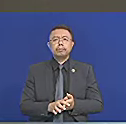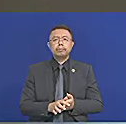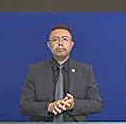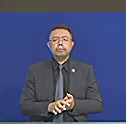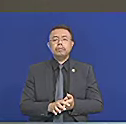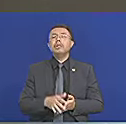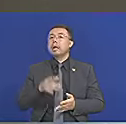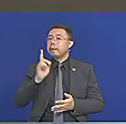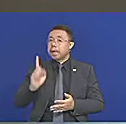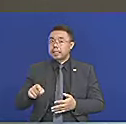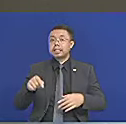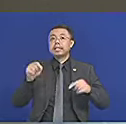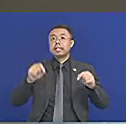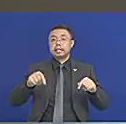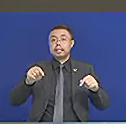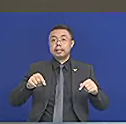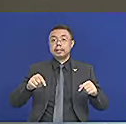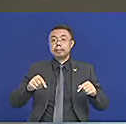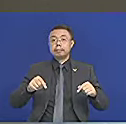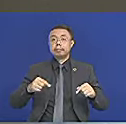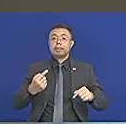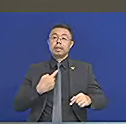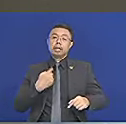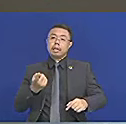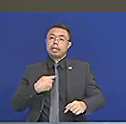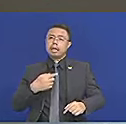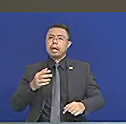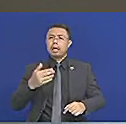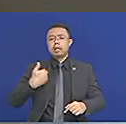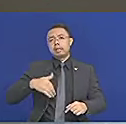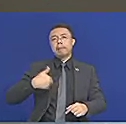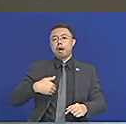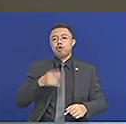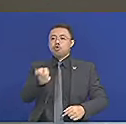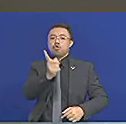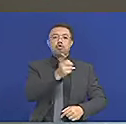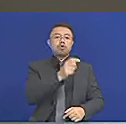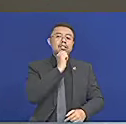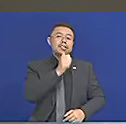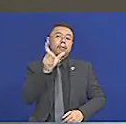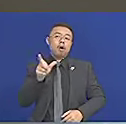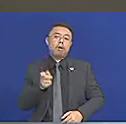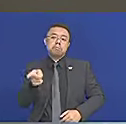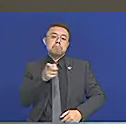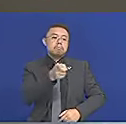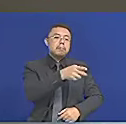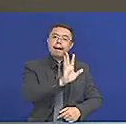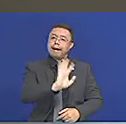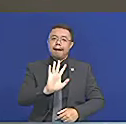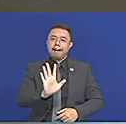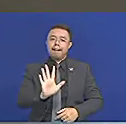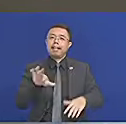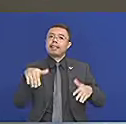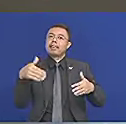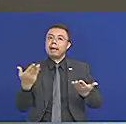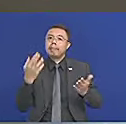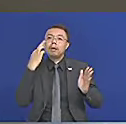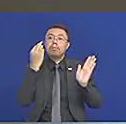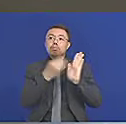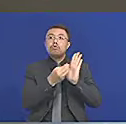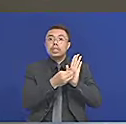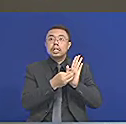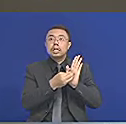Ya, tentu saja kita tidak mau menuduh siapapun, tetapi